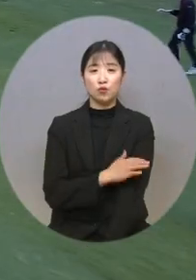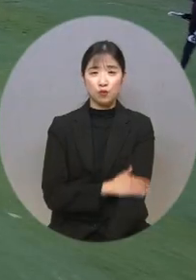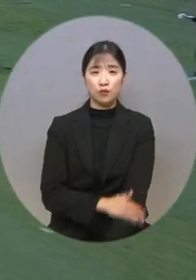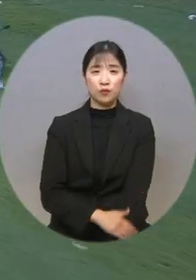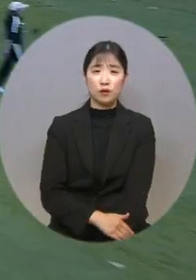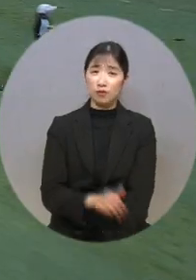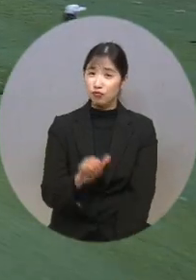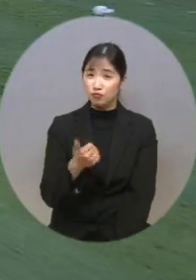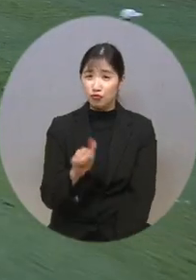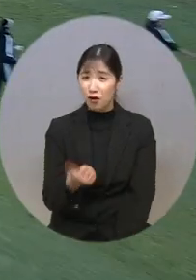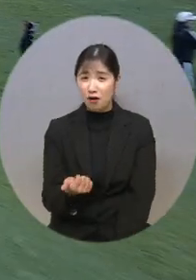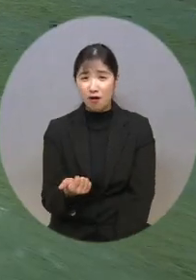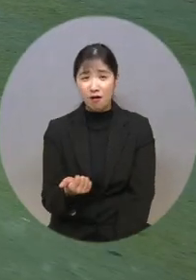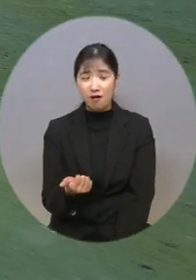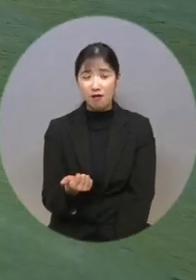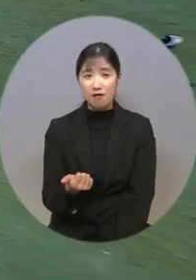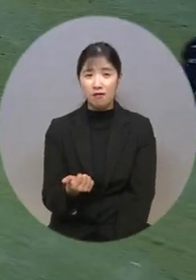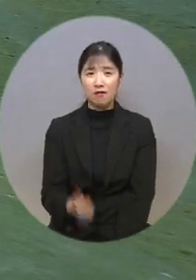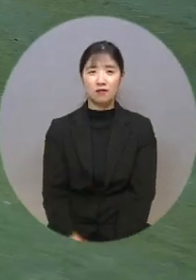좋은 것 같은데?